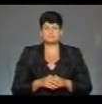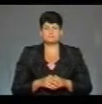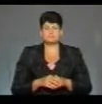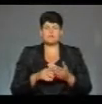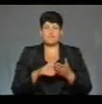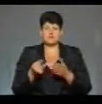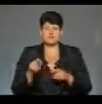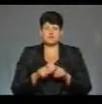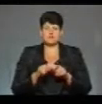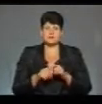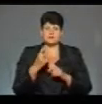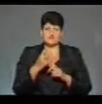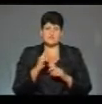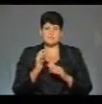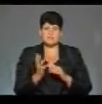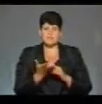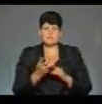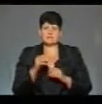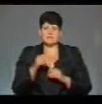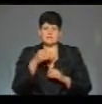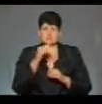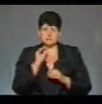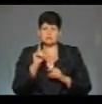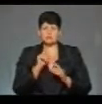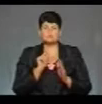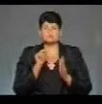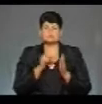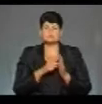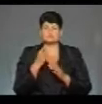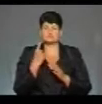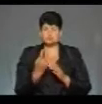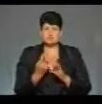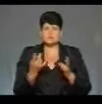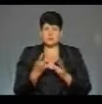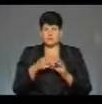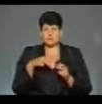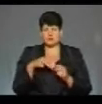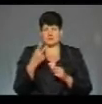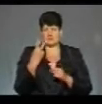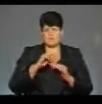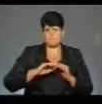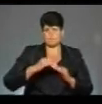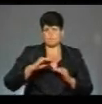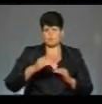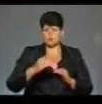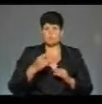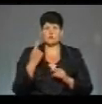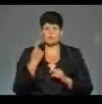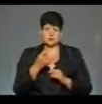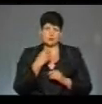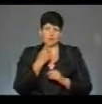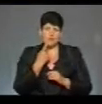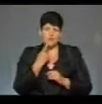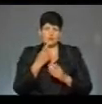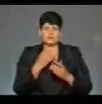Волонтери перевірили 2 піцерії на бульварі Тараса Шевченка. Щоб потрапити до однієї із них, треба пройти 2 бордюри. Один із них, каже координатор